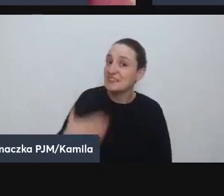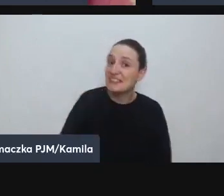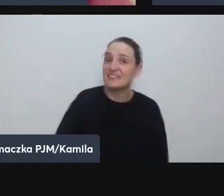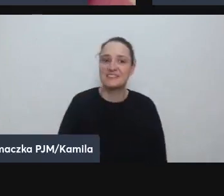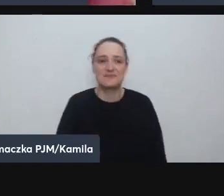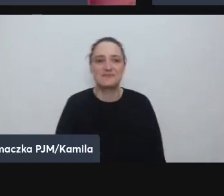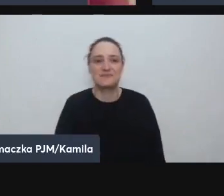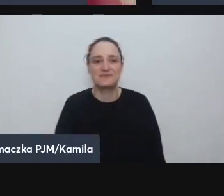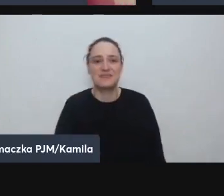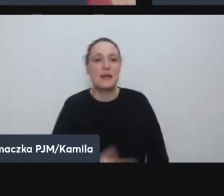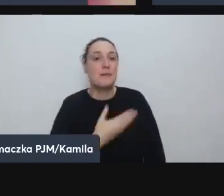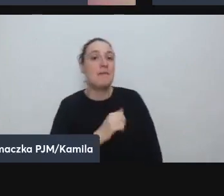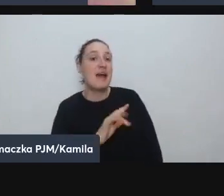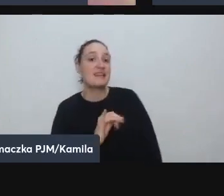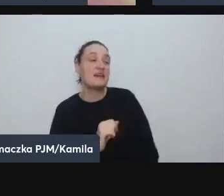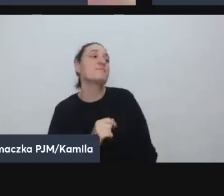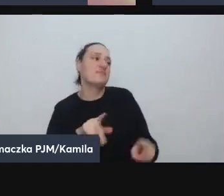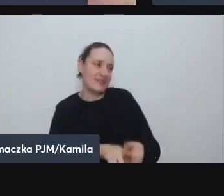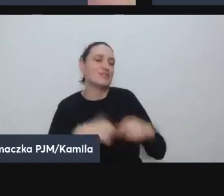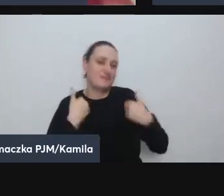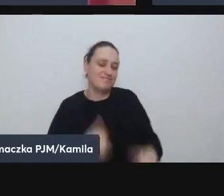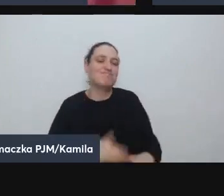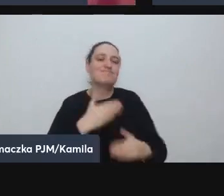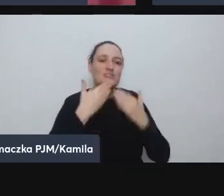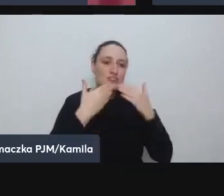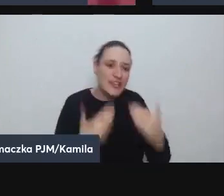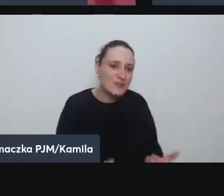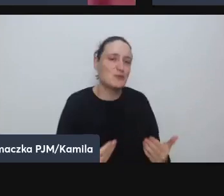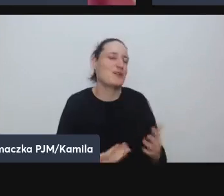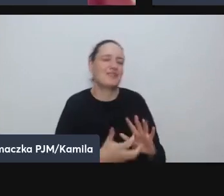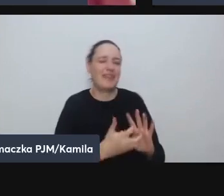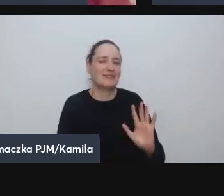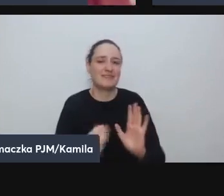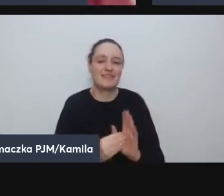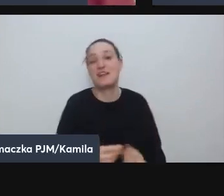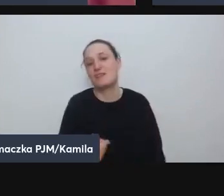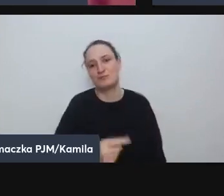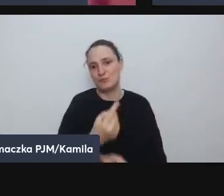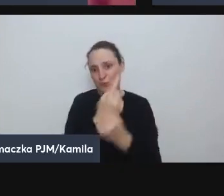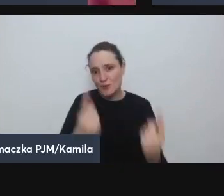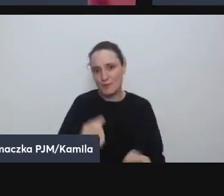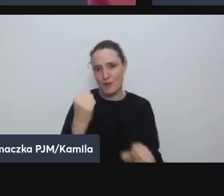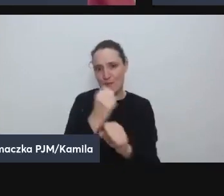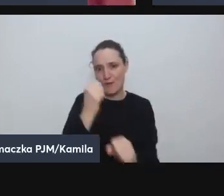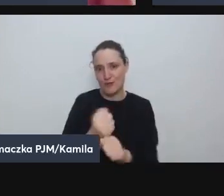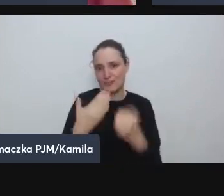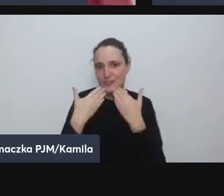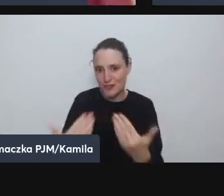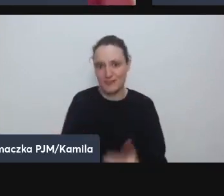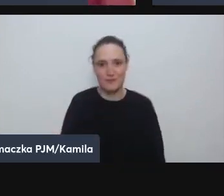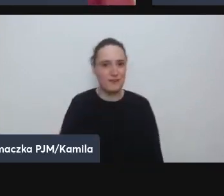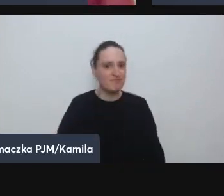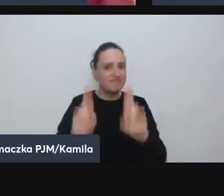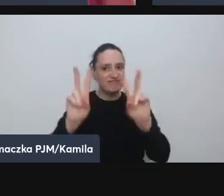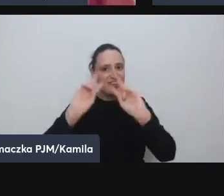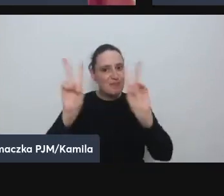strony też podziękuję. Już też nie będę tu zagadywać, ale super robotę robicie i kibicuję nam